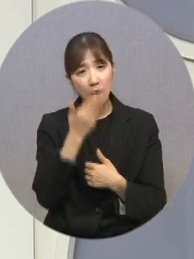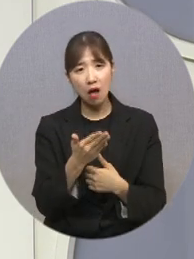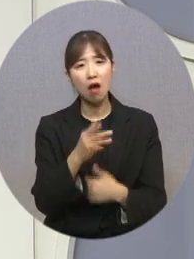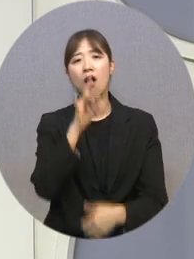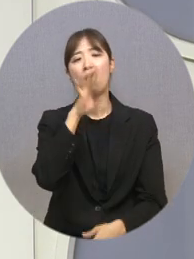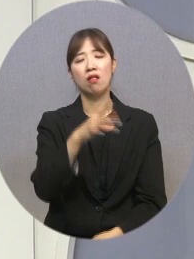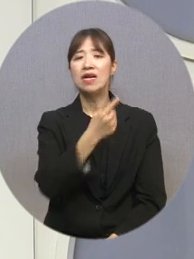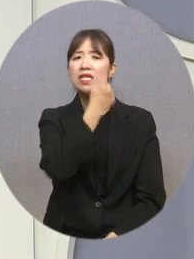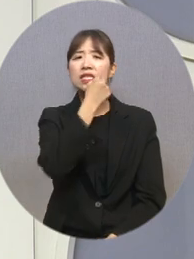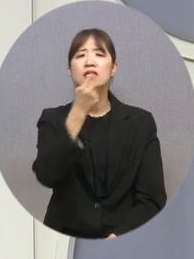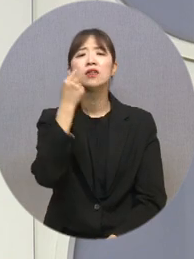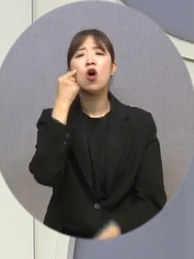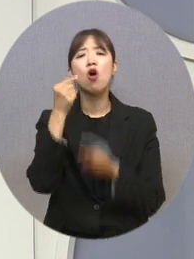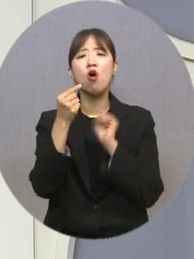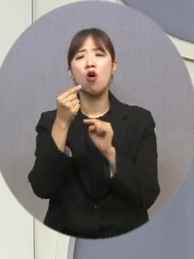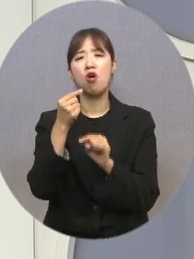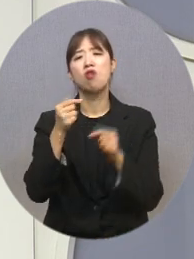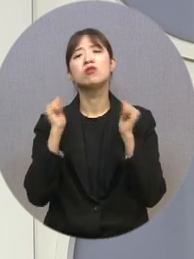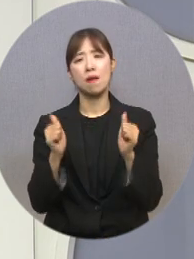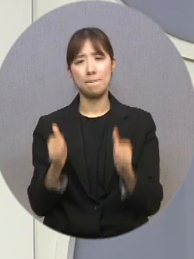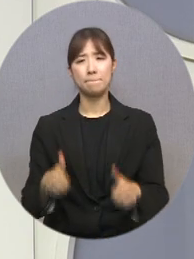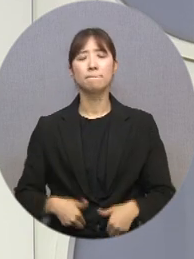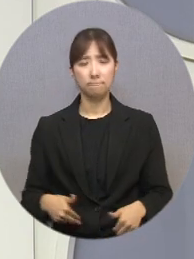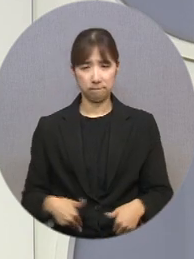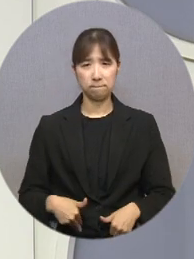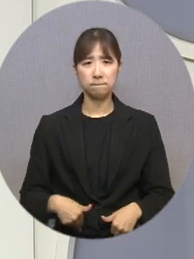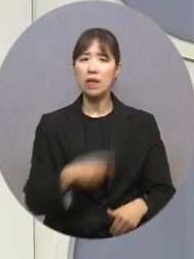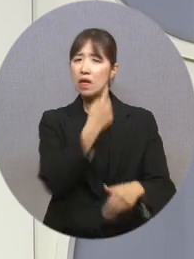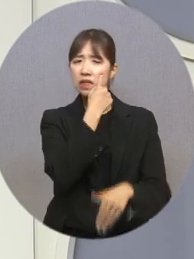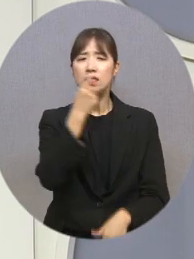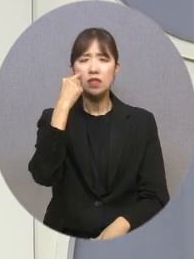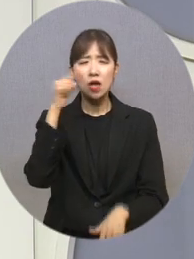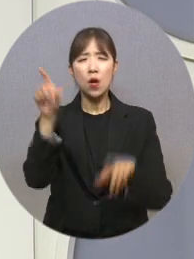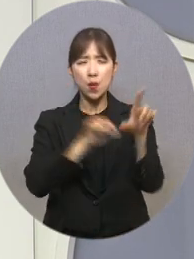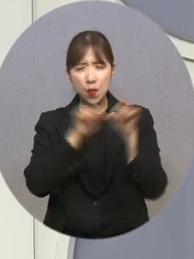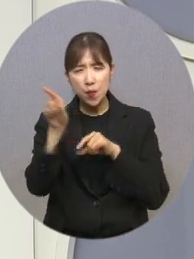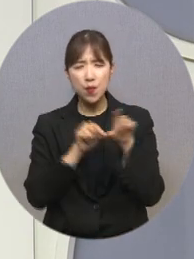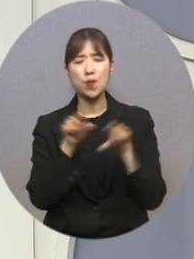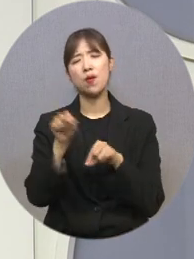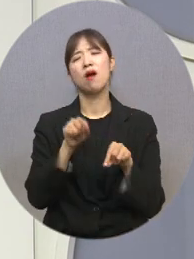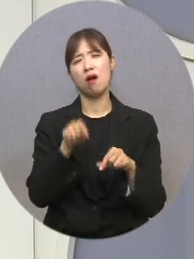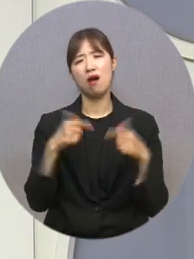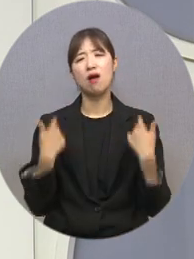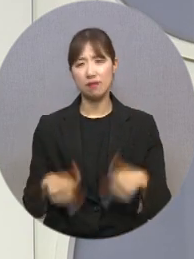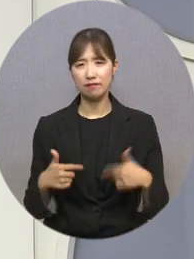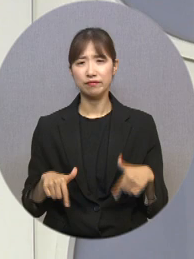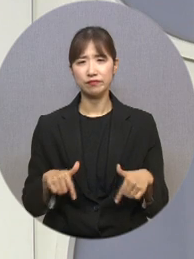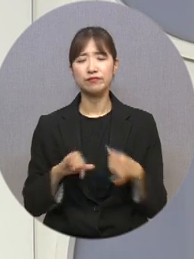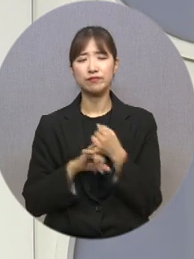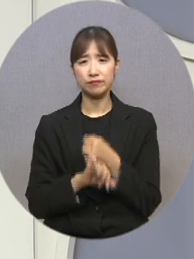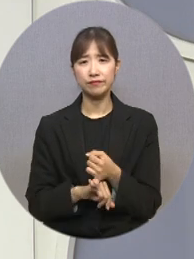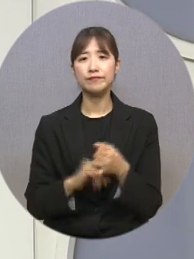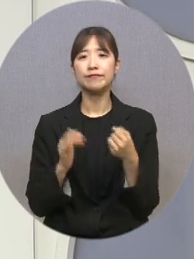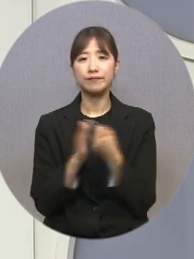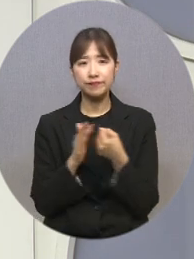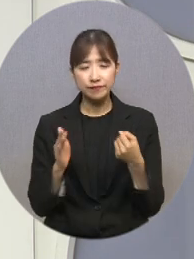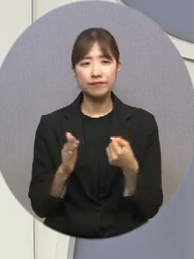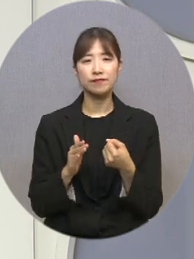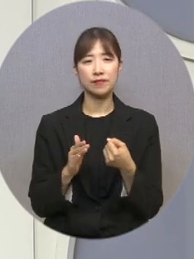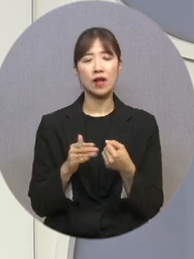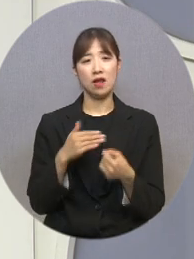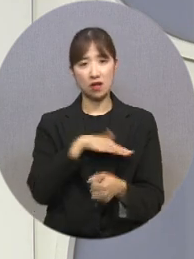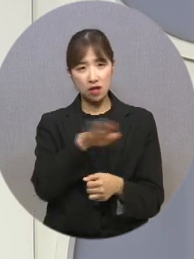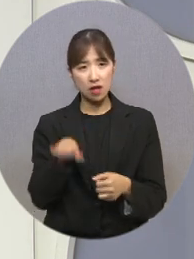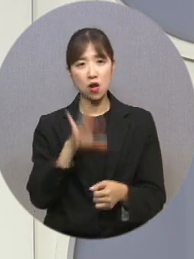증거, 왜냐하면 증거 재판이기 때문에 수사도 이제 증거를 수집하는 거 아닙니까? 증거가 있는지 없는지 따지는 거기 때문에 그러면 그 앞 전 단계로서